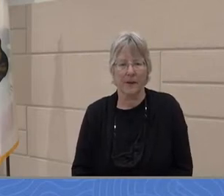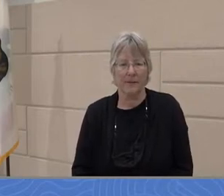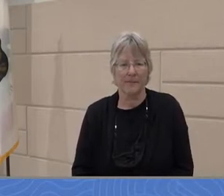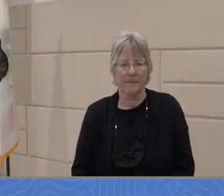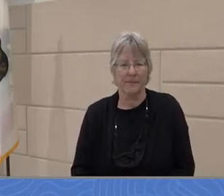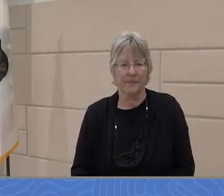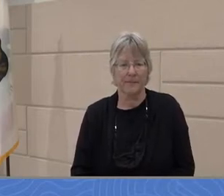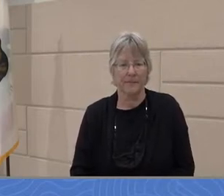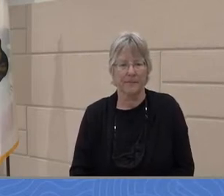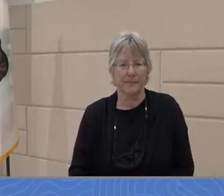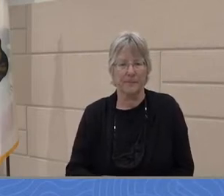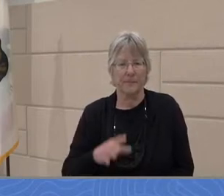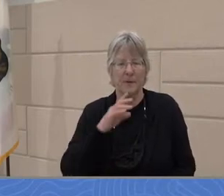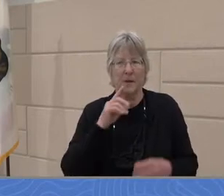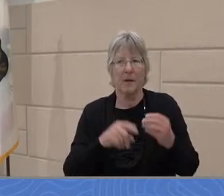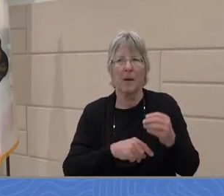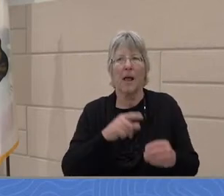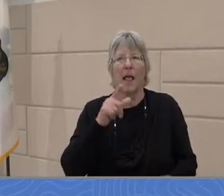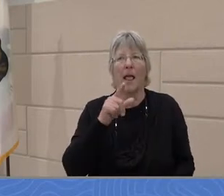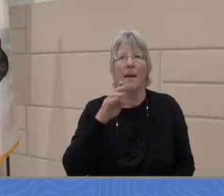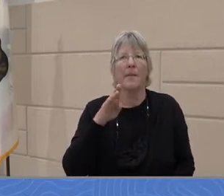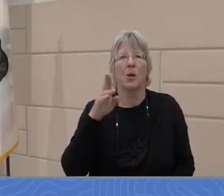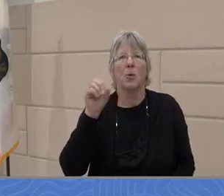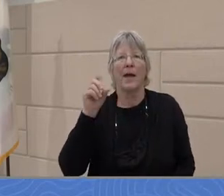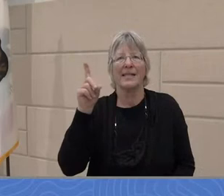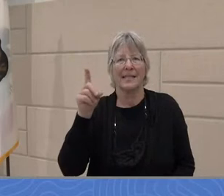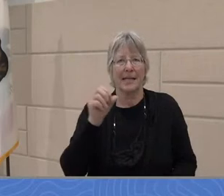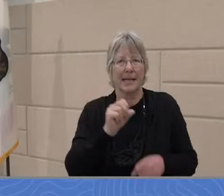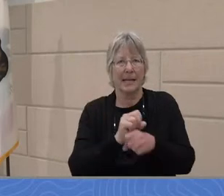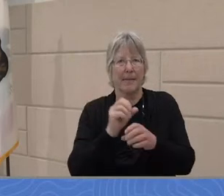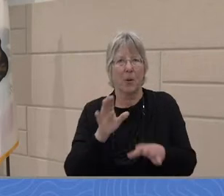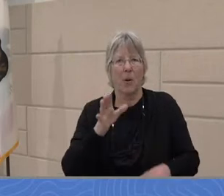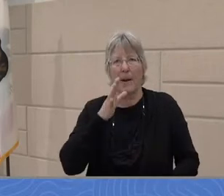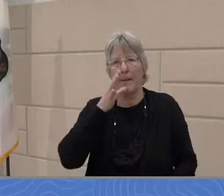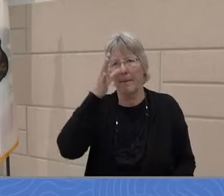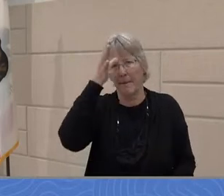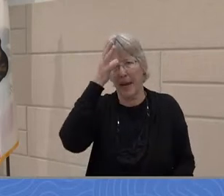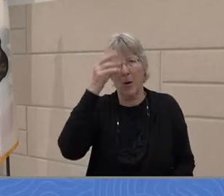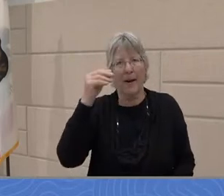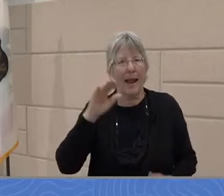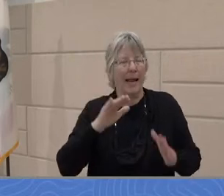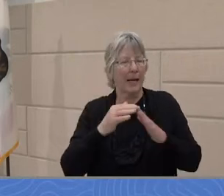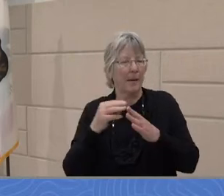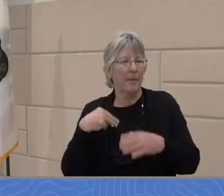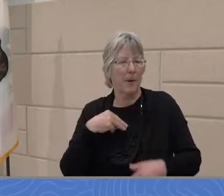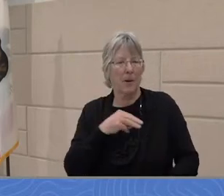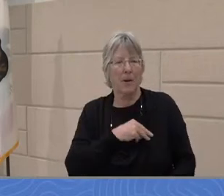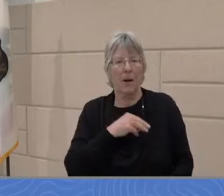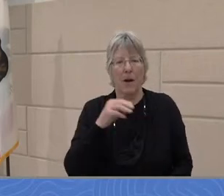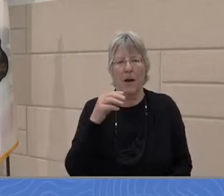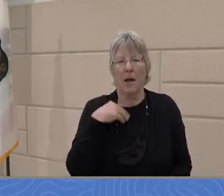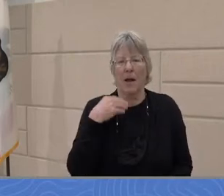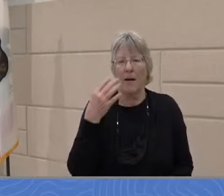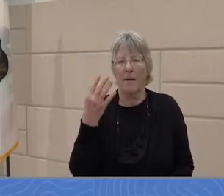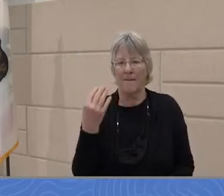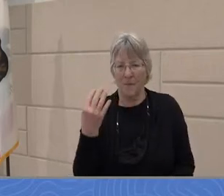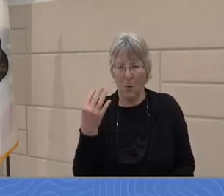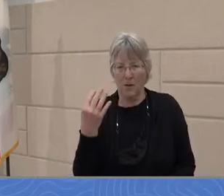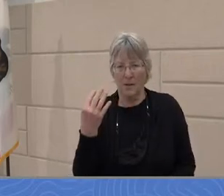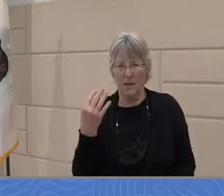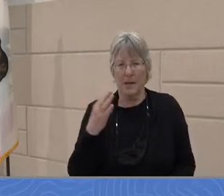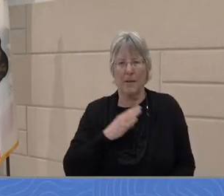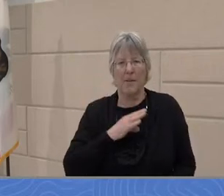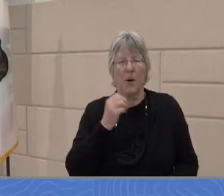ចំណុចដែលខ្ញុំបានចង់និយាយមិនមាននៅក្នុងអតីតរបៀបវេទនៅខែ4ថ្ងៃទី